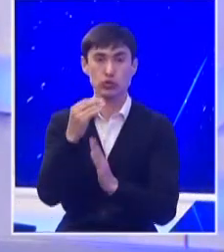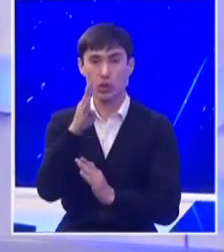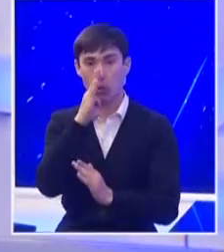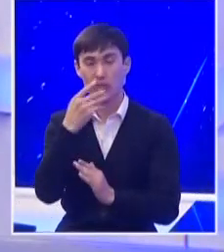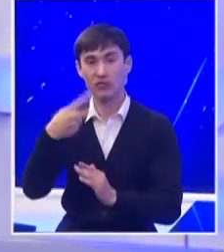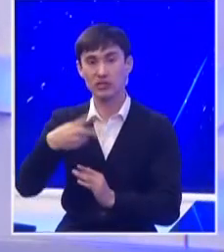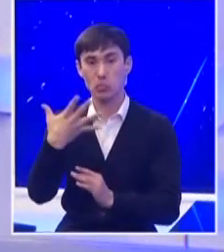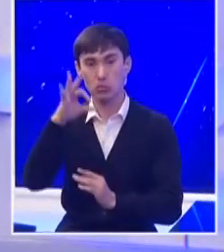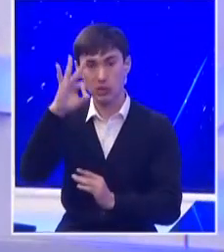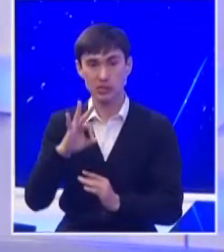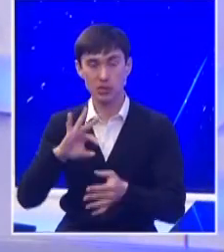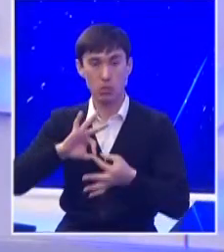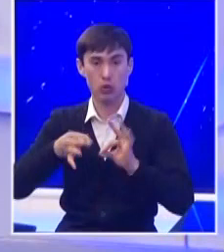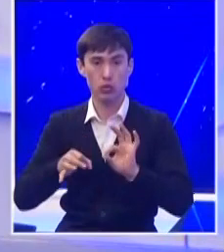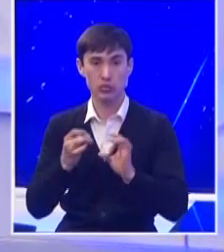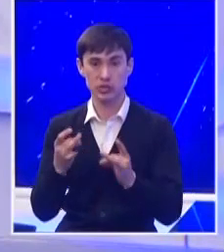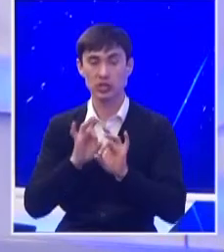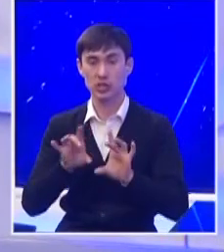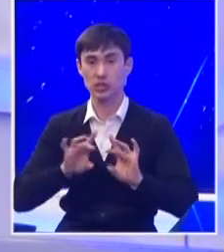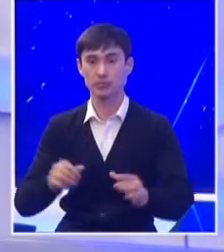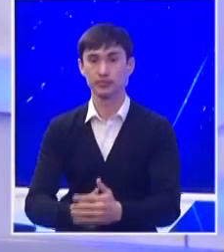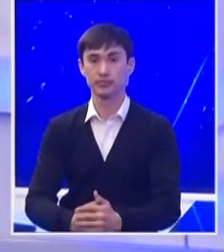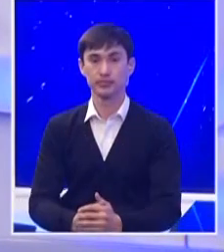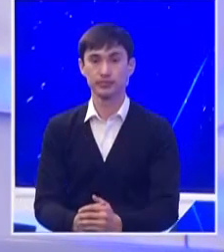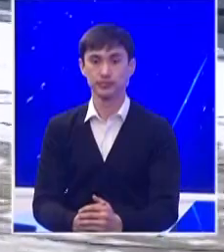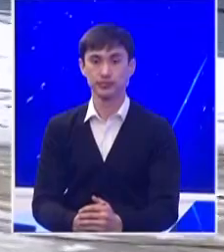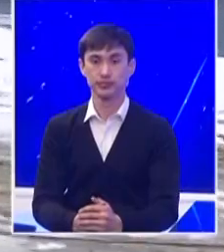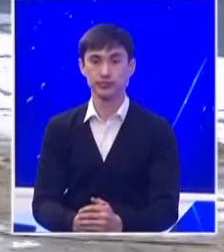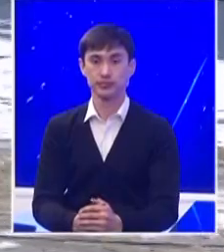на 25%. Подробнее в следующем сюжете.